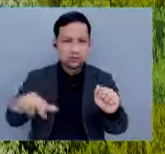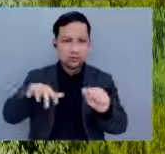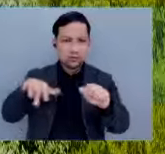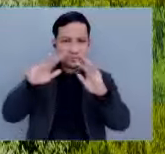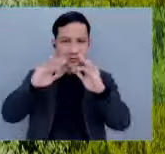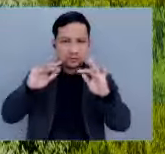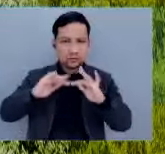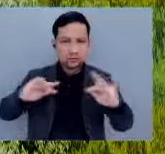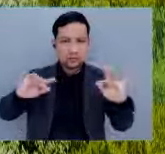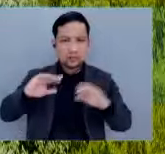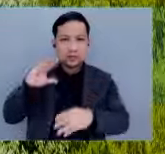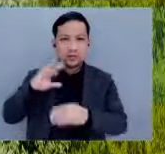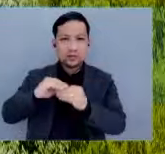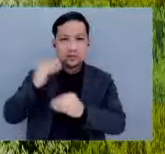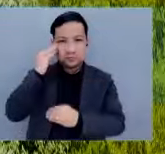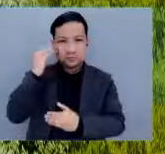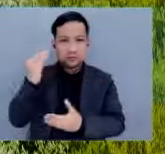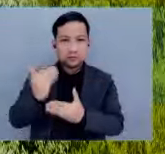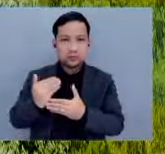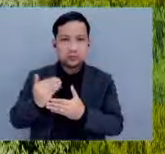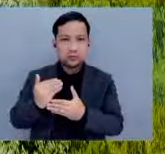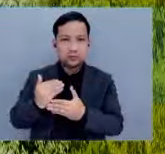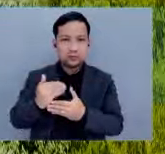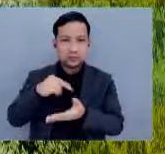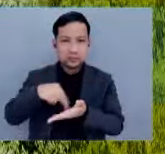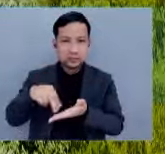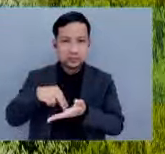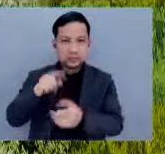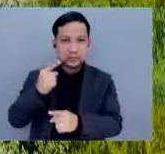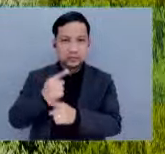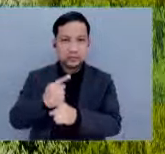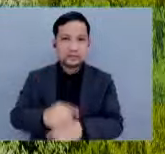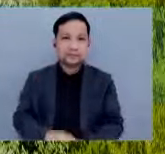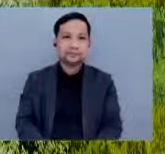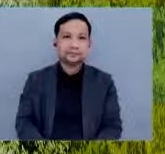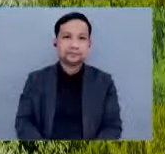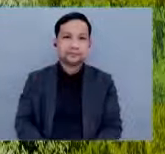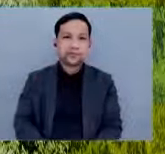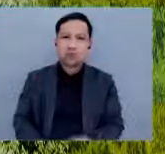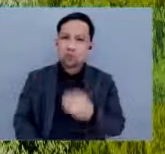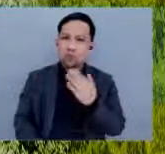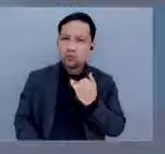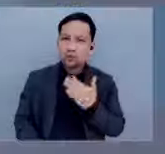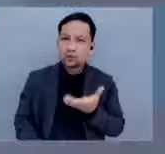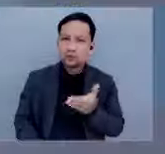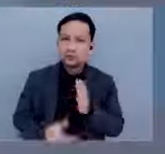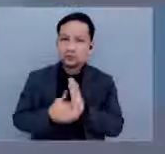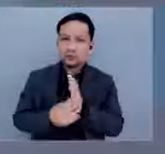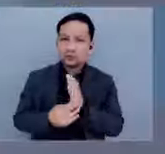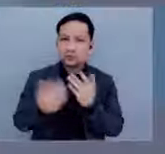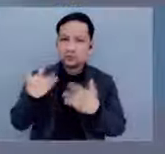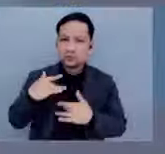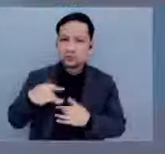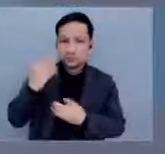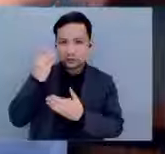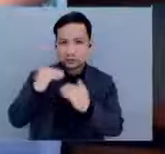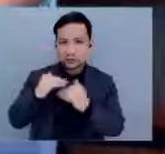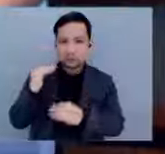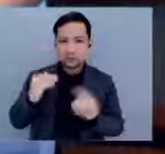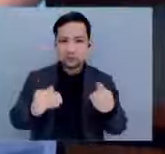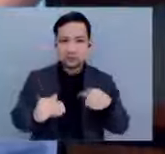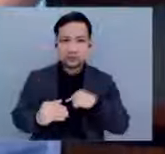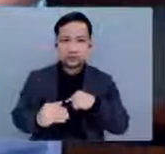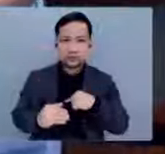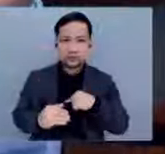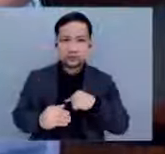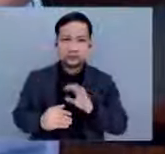namin. At karamihan din po dito is mga choreographer din po. Ay, tungkol po kami, bakit naging all style? Yung tawag dun sa style ng pagsasayaw. Ano yung ibig